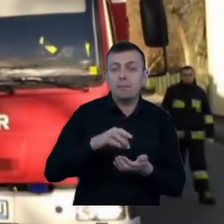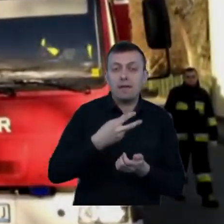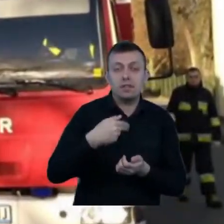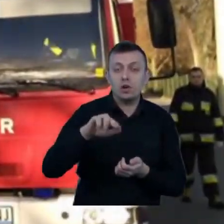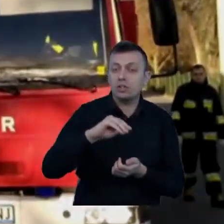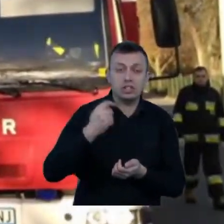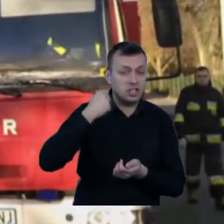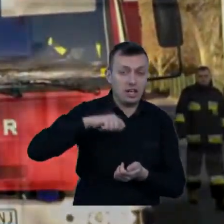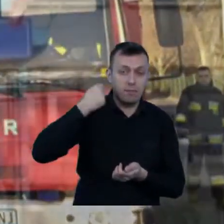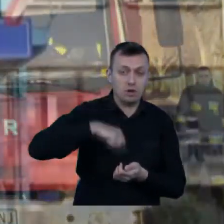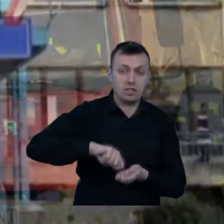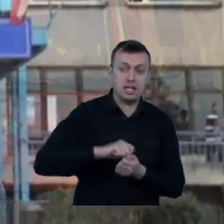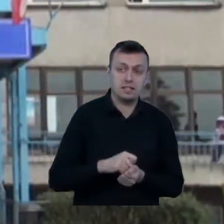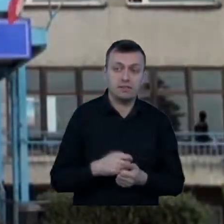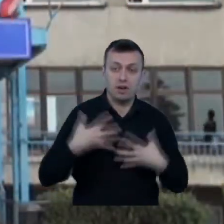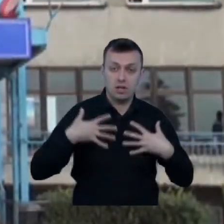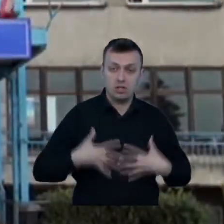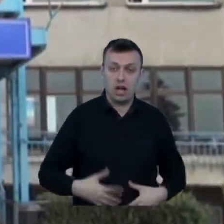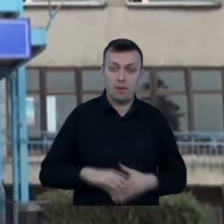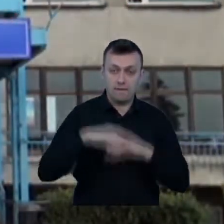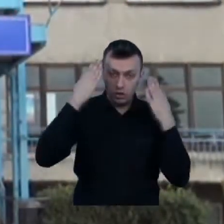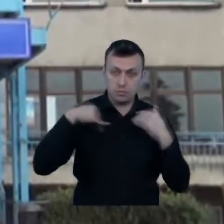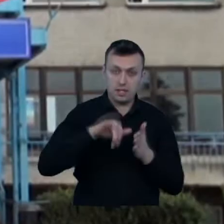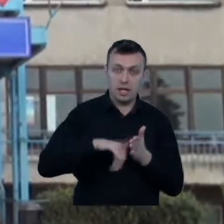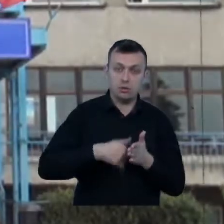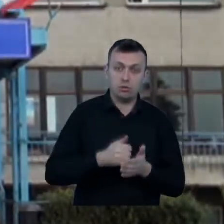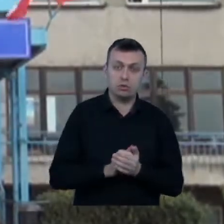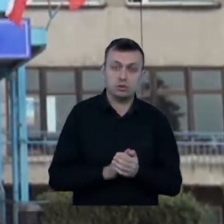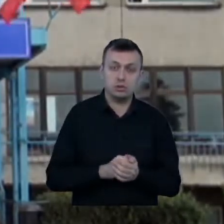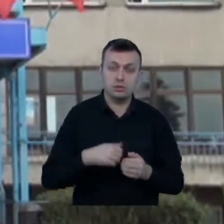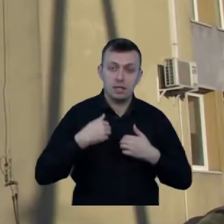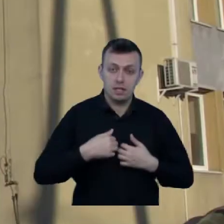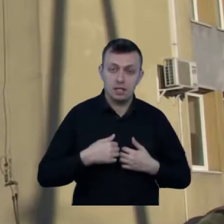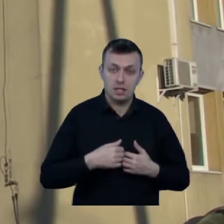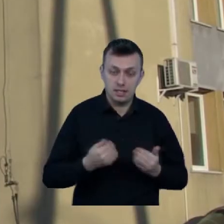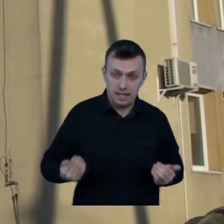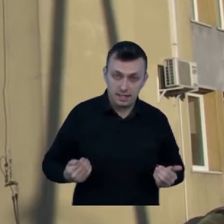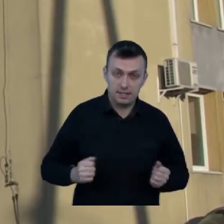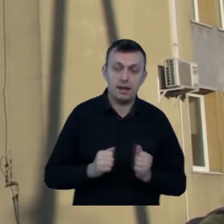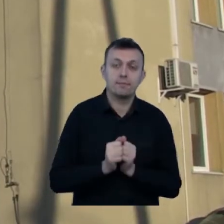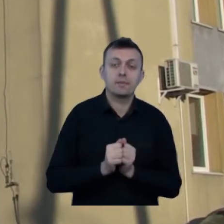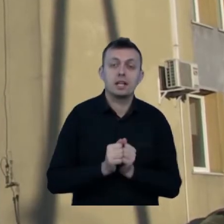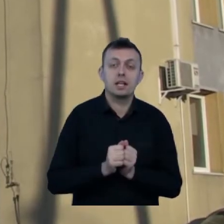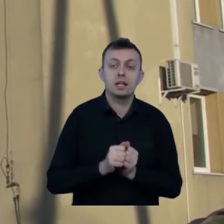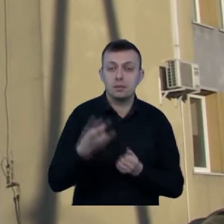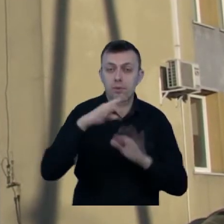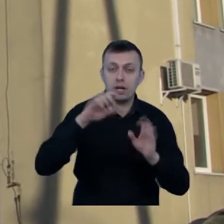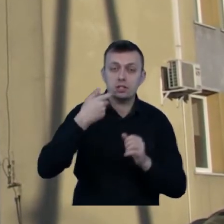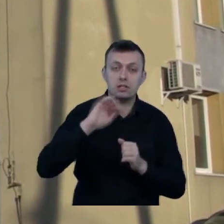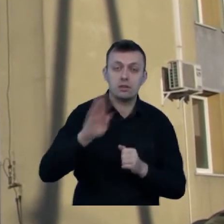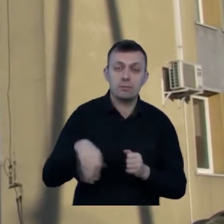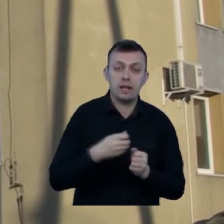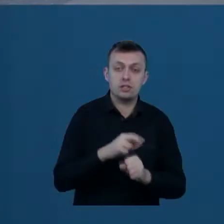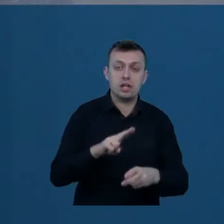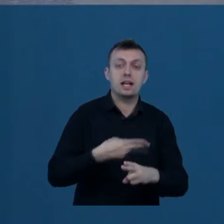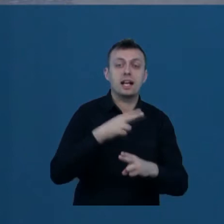i wykluczył udział osób trzecich. Ciała zostały zabezpieczone w prosektorium Kutnowskiego Szpitala. Sekcja zwłok pozwoli wyjaśnić, jak doszło do